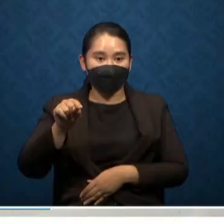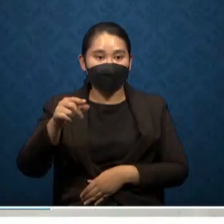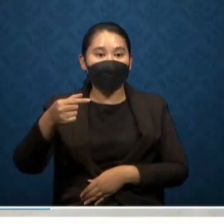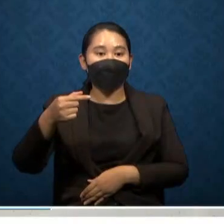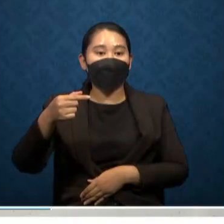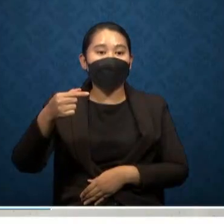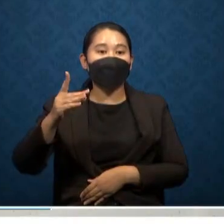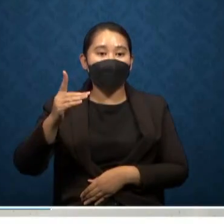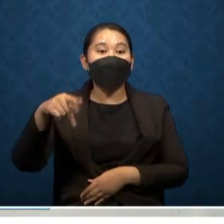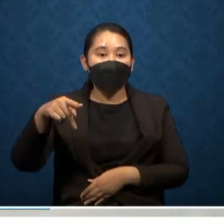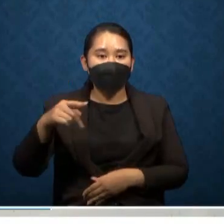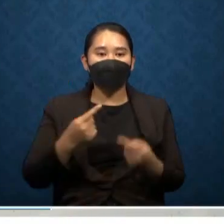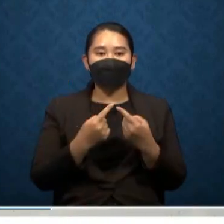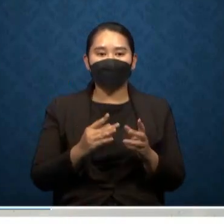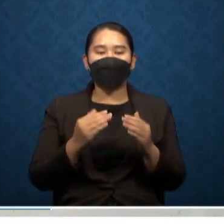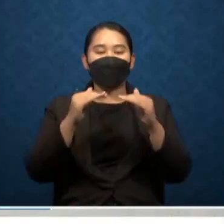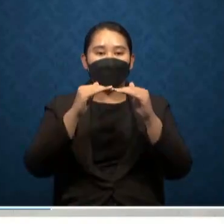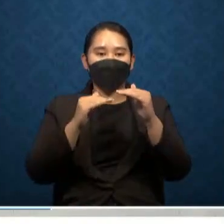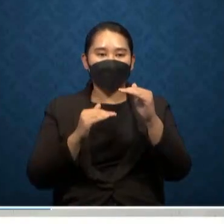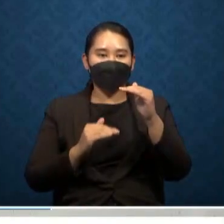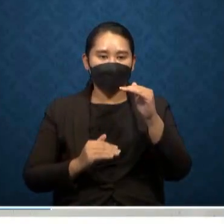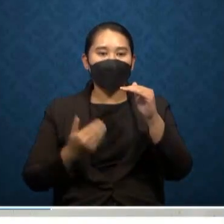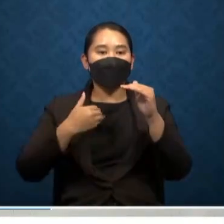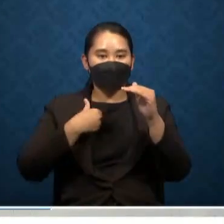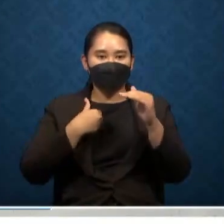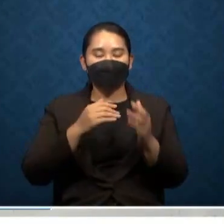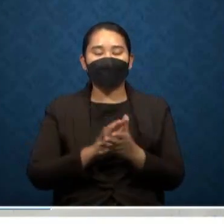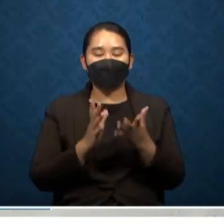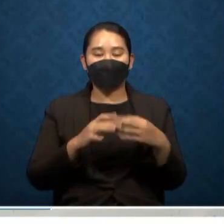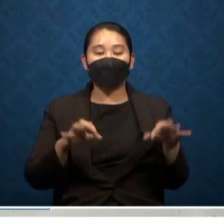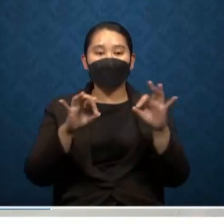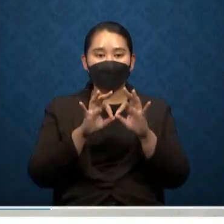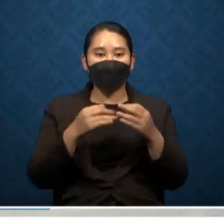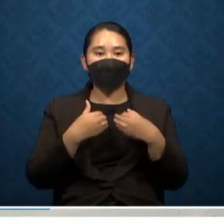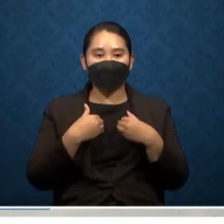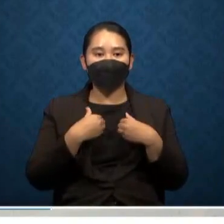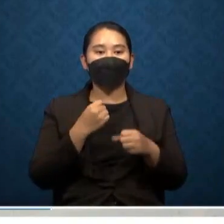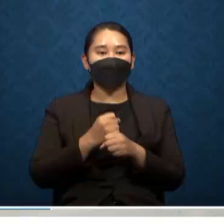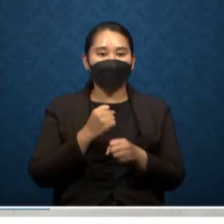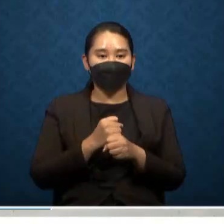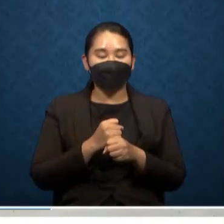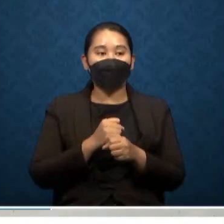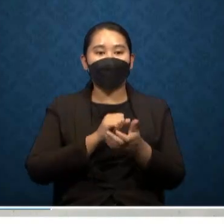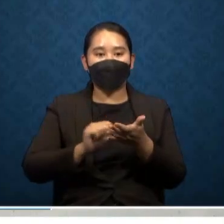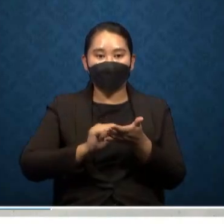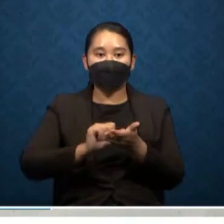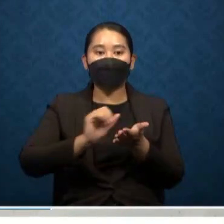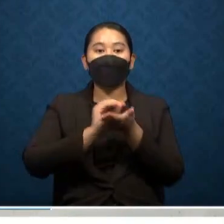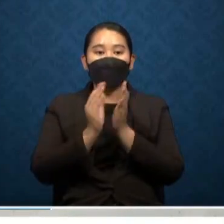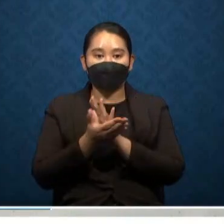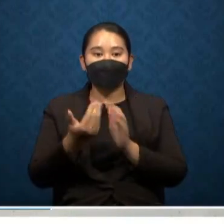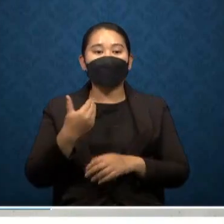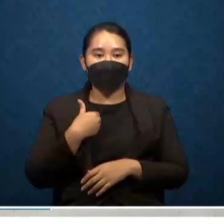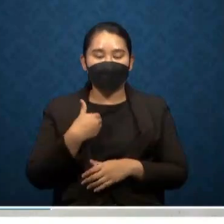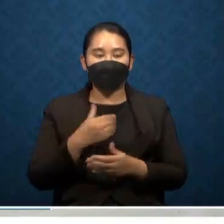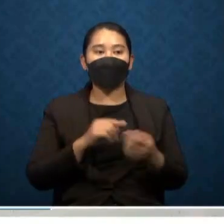GDP แต่ว่าก็มีลดน้อยถอยลงไปเรื่อยๆนะครับซึ่งอันนี้ก็มีความจำเป็นที่จะต้องมีการปรับปรุงในเรื่องของประสิทธิภาพ